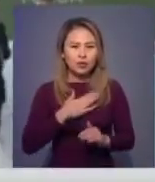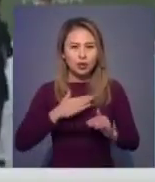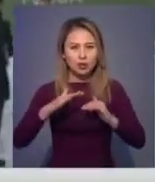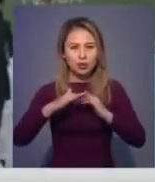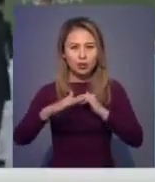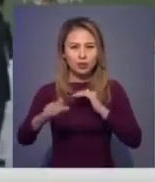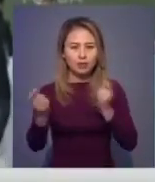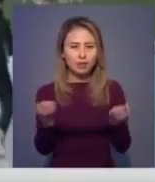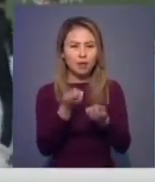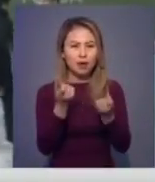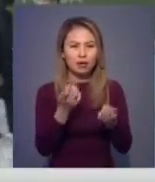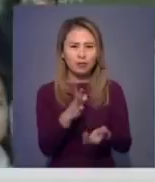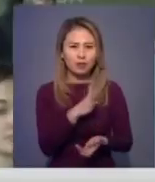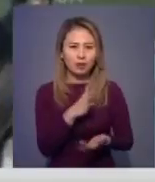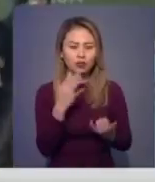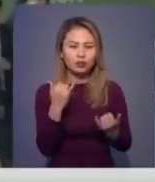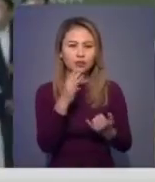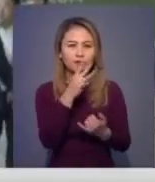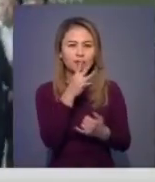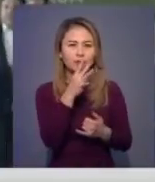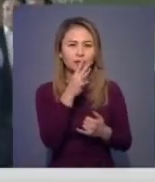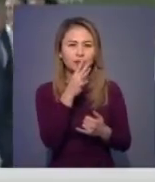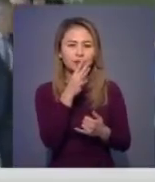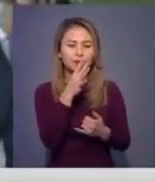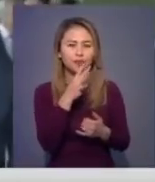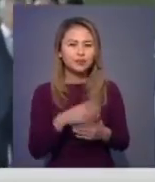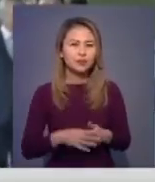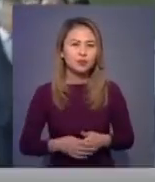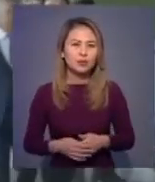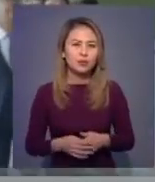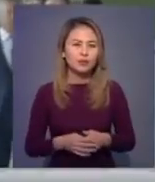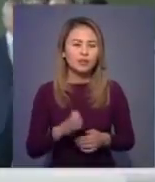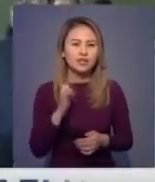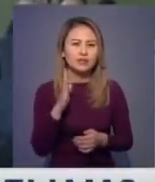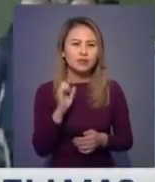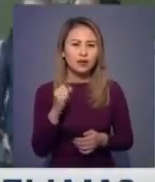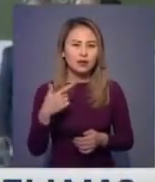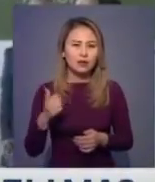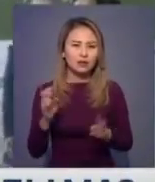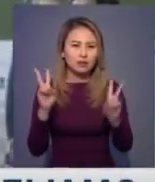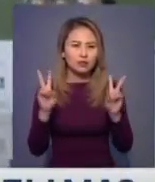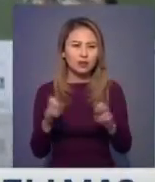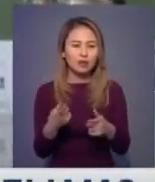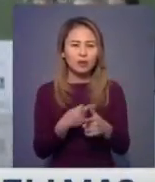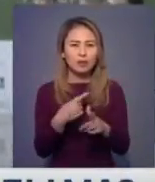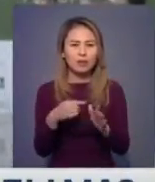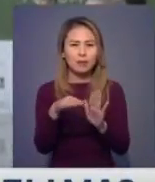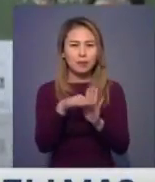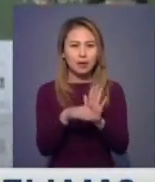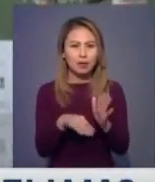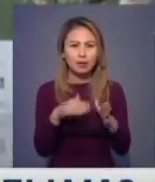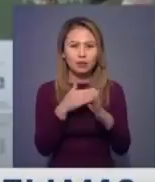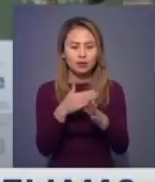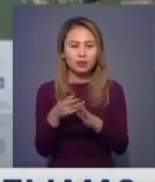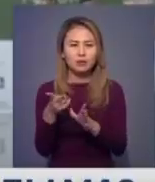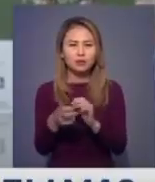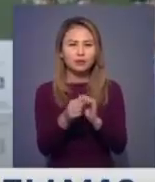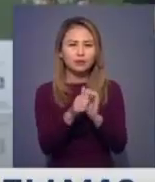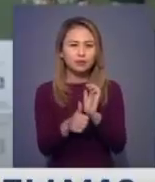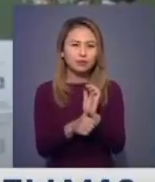табу. Демек, мына әзіргі таңда мына сыбаға бағдарламасының жақсы жұмыс істеуінің арқасында 2016-2017